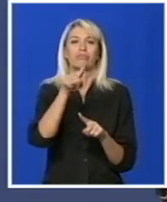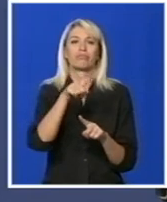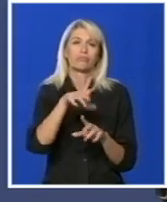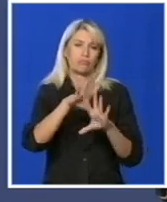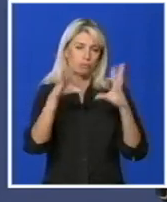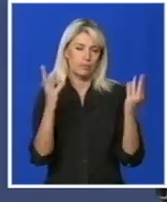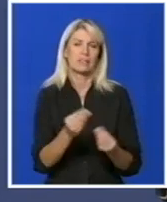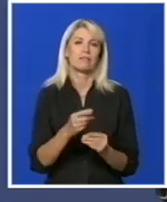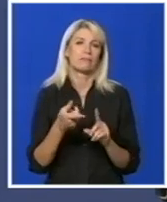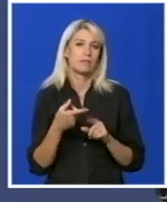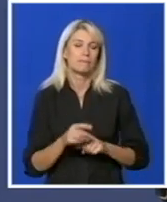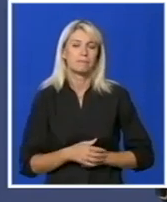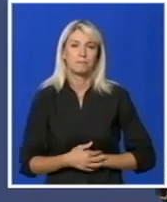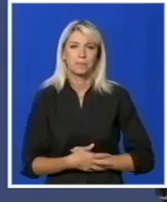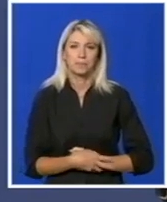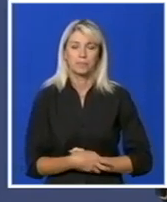učestvuju.